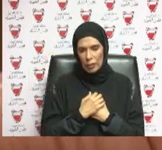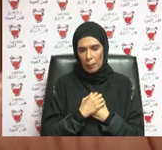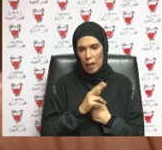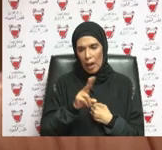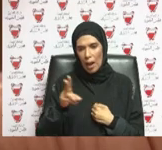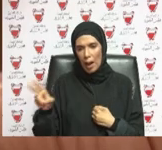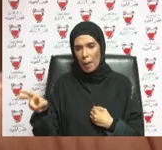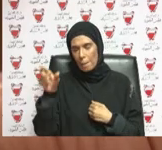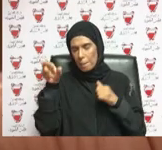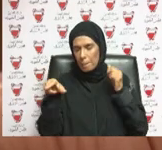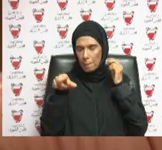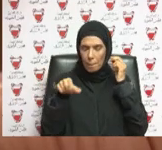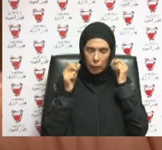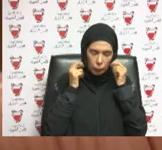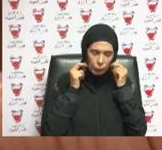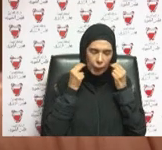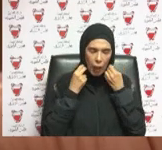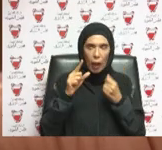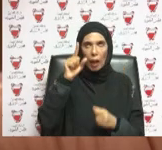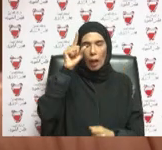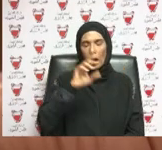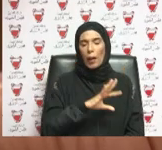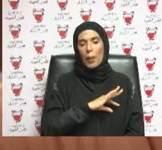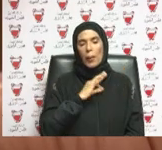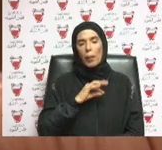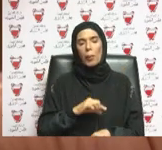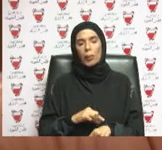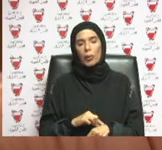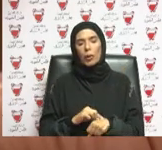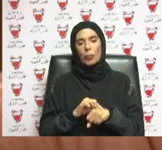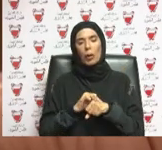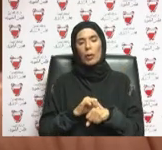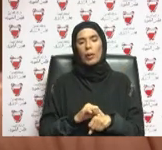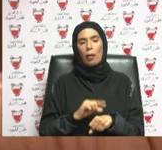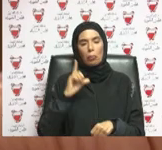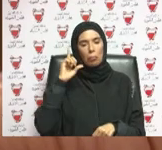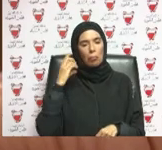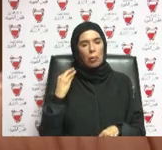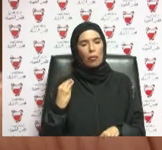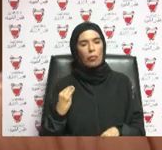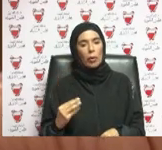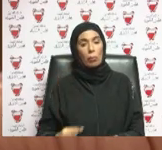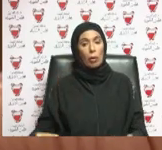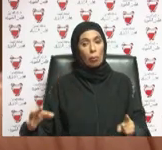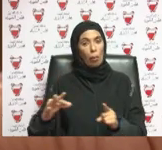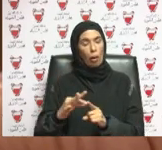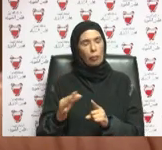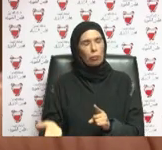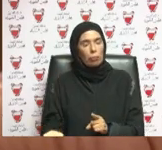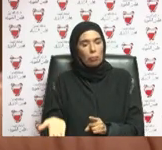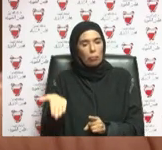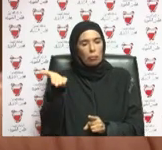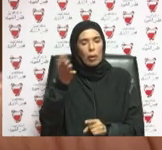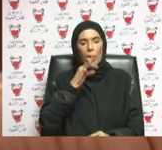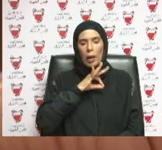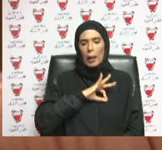الآخرين. كان رحمه الله إنسانا نبيلا ذو أهداف سامية